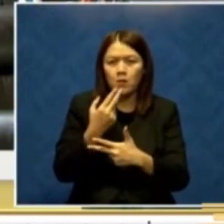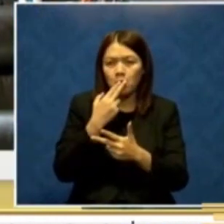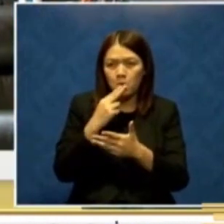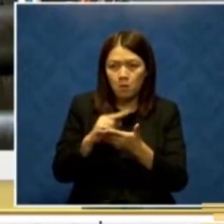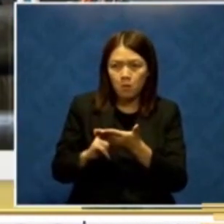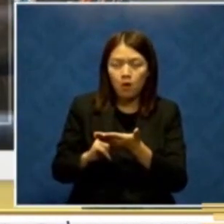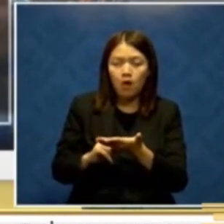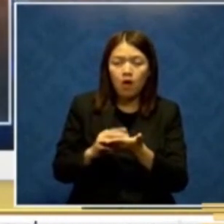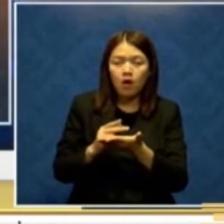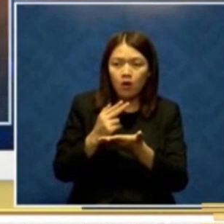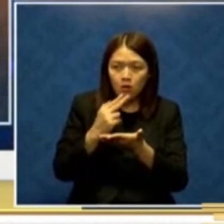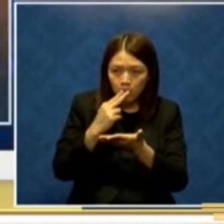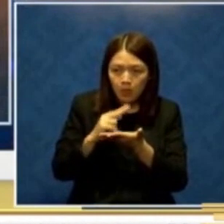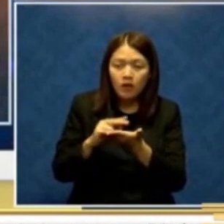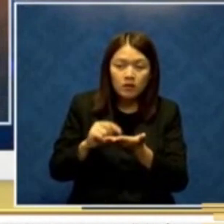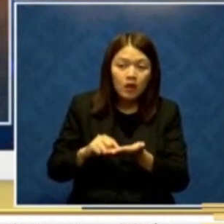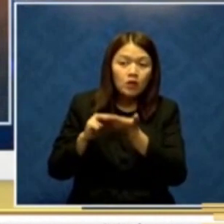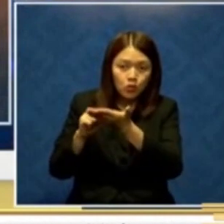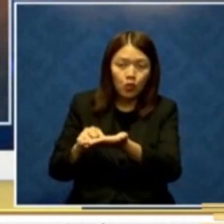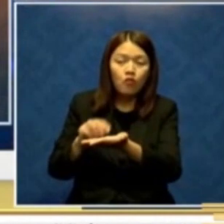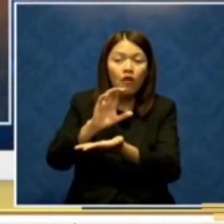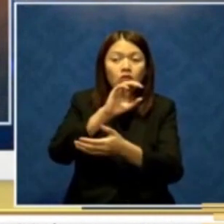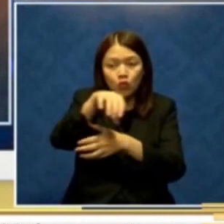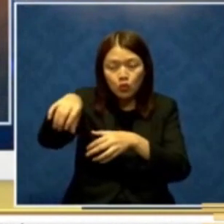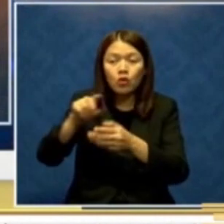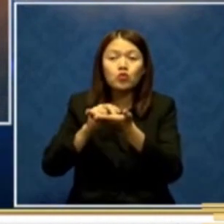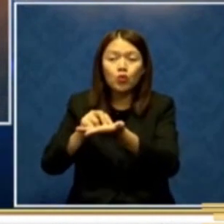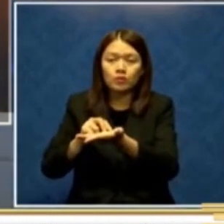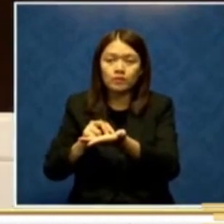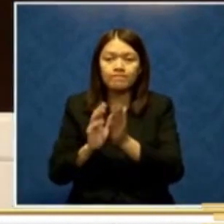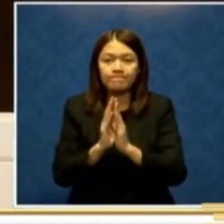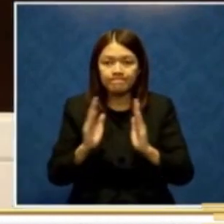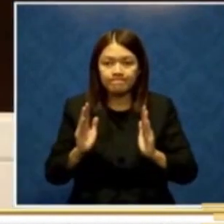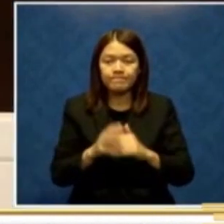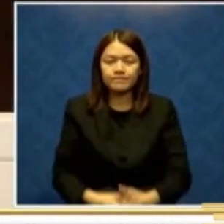ซึจะส่เป็แบบบัทึกข้อ เรองเรียนประทานศภาท thickenระมา collective่วยงานที่เกี่ยวข้องค่ะ ขอบคุณค่ะขับต่อไป